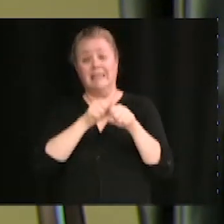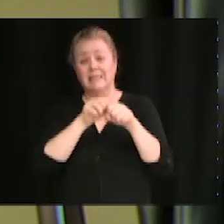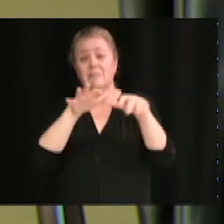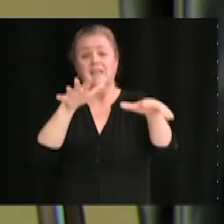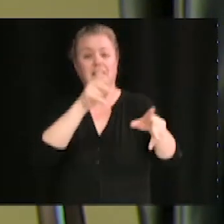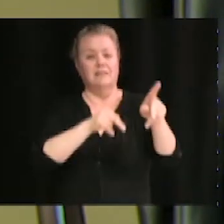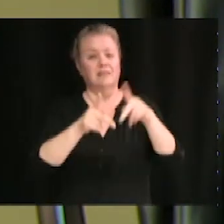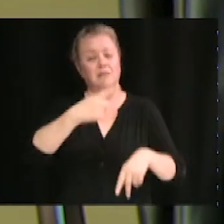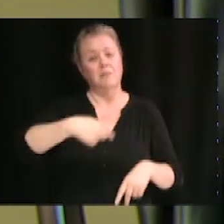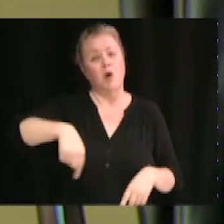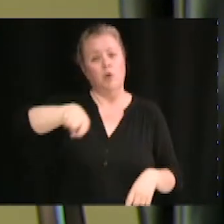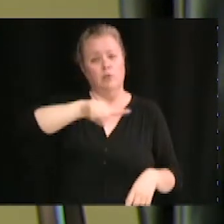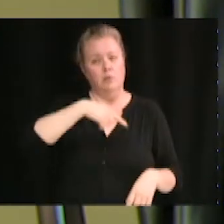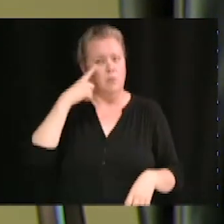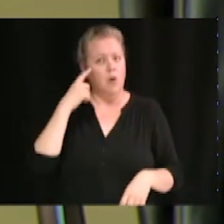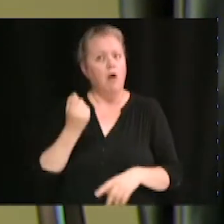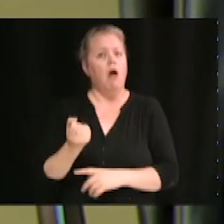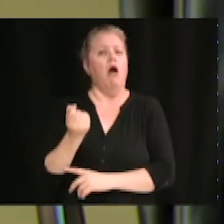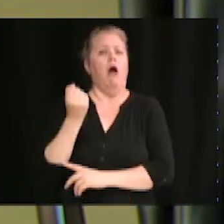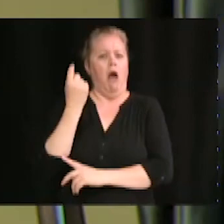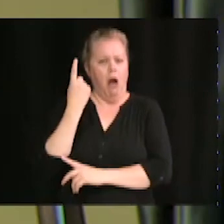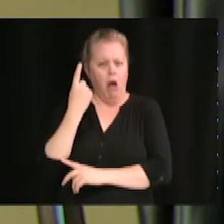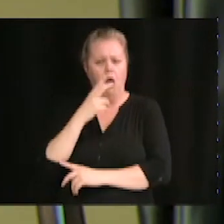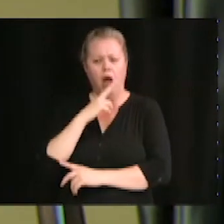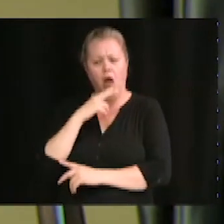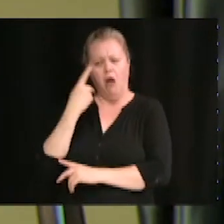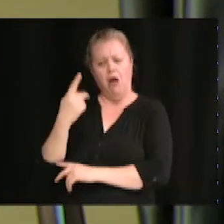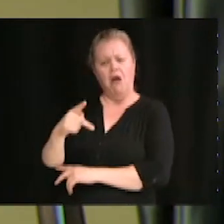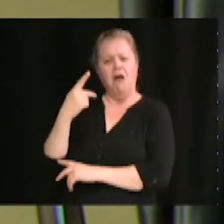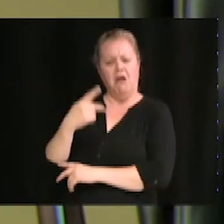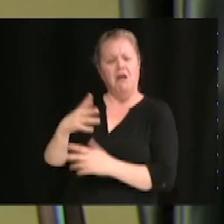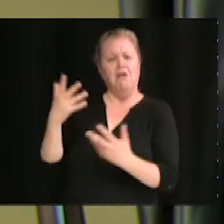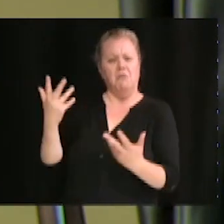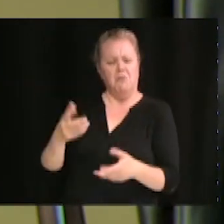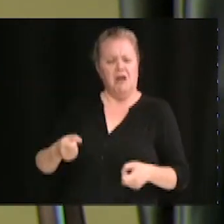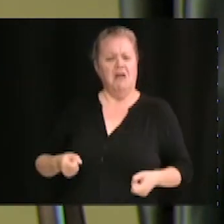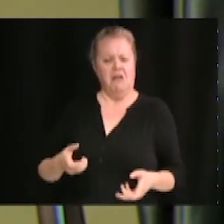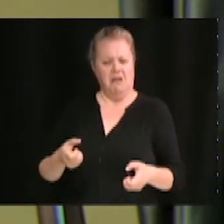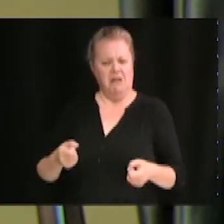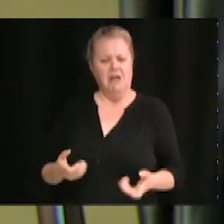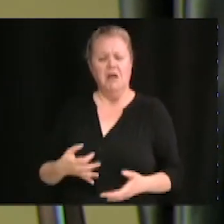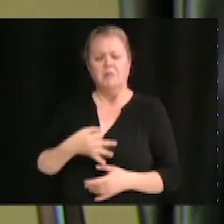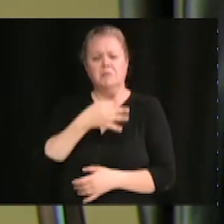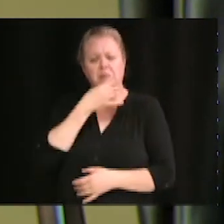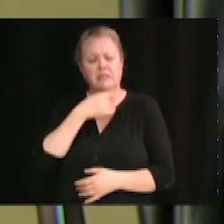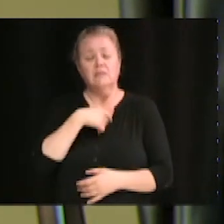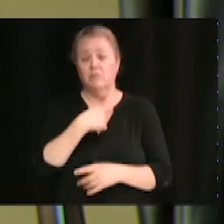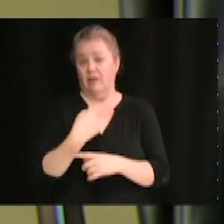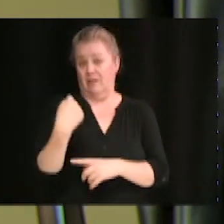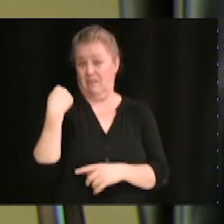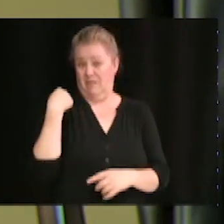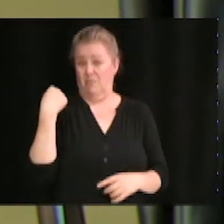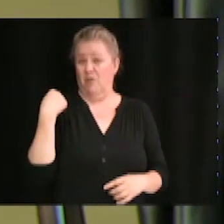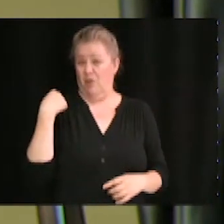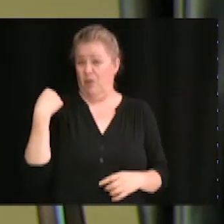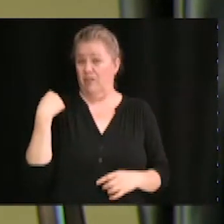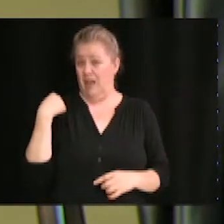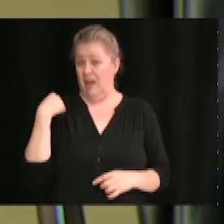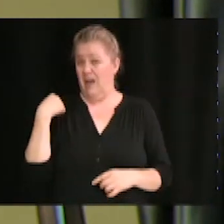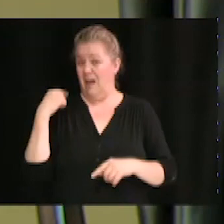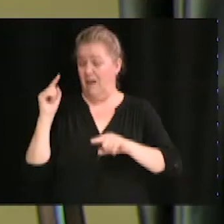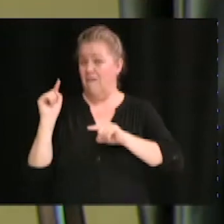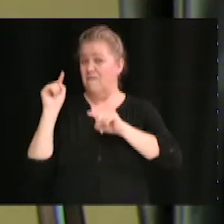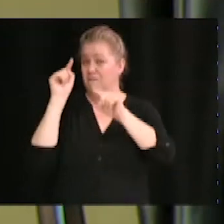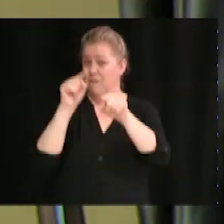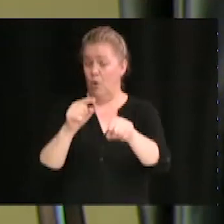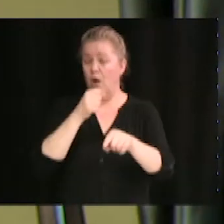réalité de se déplacer en fauteuil roulant. Moi, j'ai vécu l'expérience dernièrement, là, on allait à une entrevue radio, puis je me suis déplacé dans le stationnement en